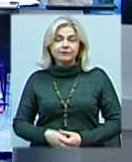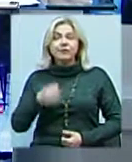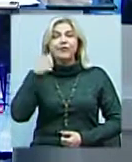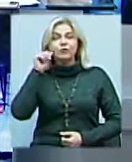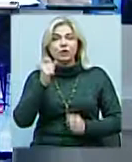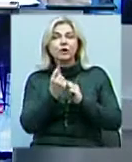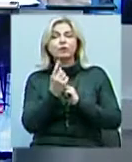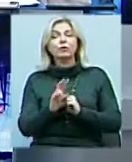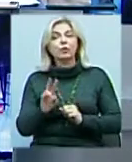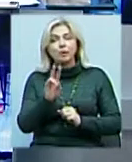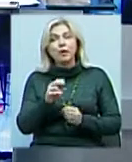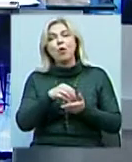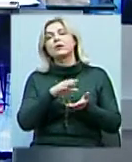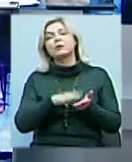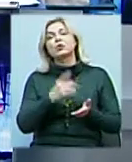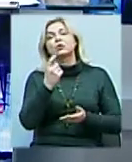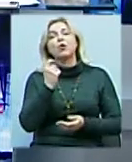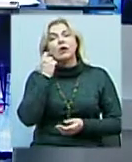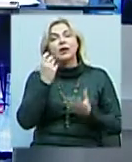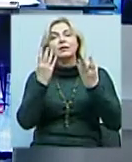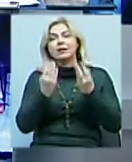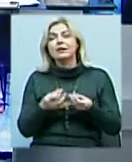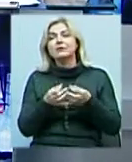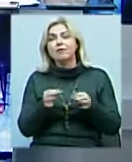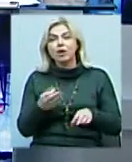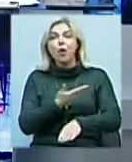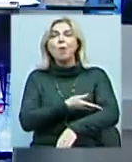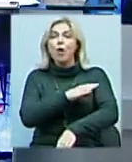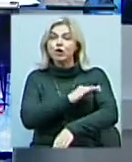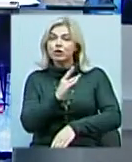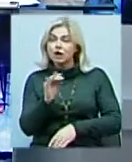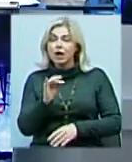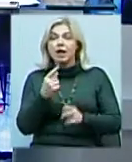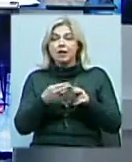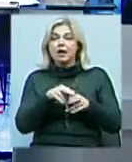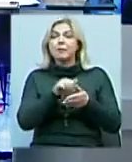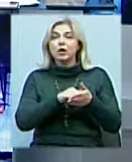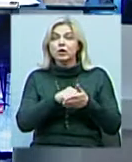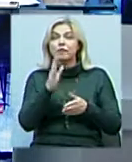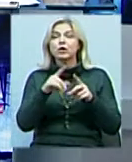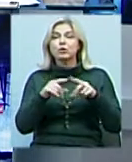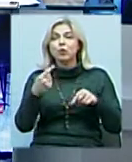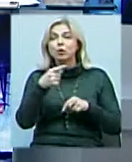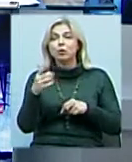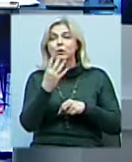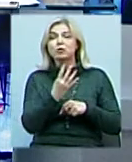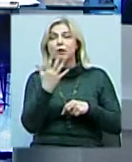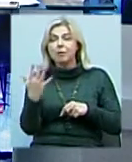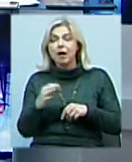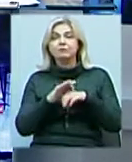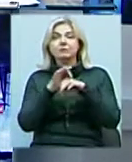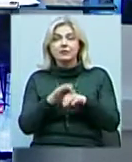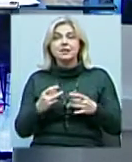Вчора, 11 листопада, відзначили 100-річчя від Дня Незалежності Польщі. З цього приводу у загальноосвітній школі номер 45